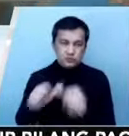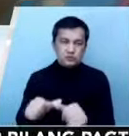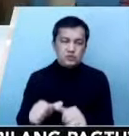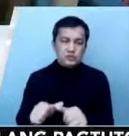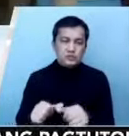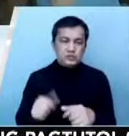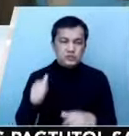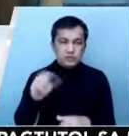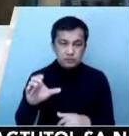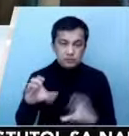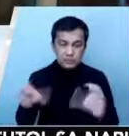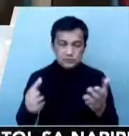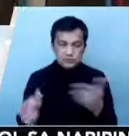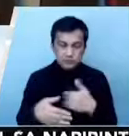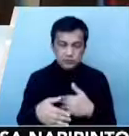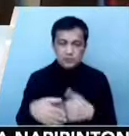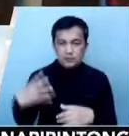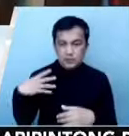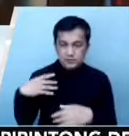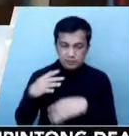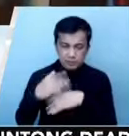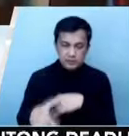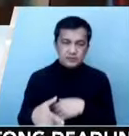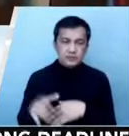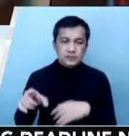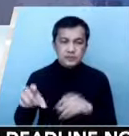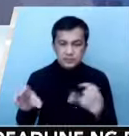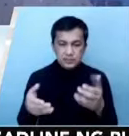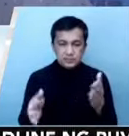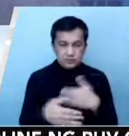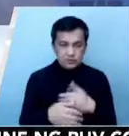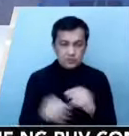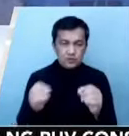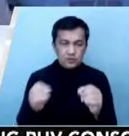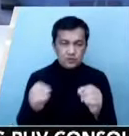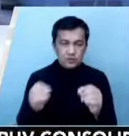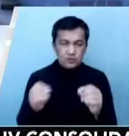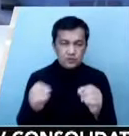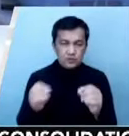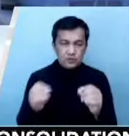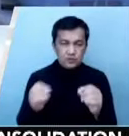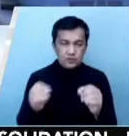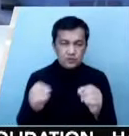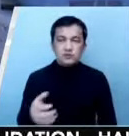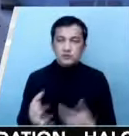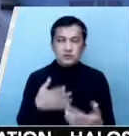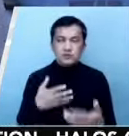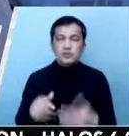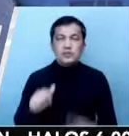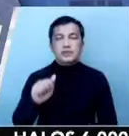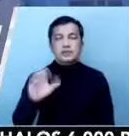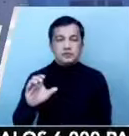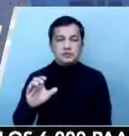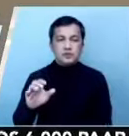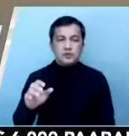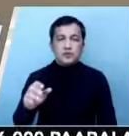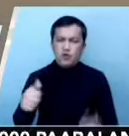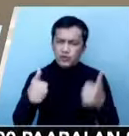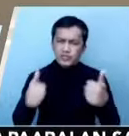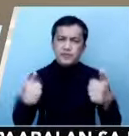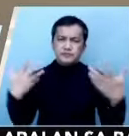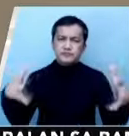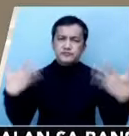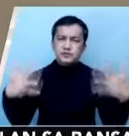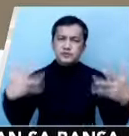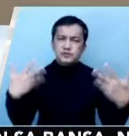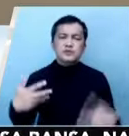pinaghihintay ang mga maaga. Ang mga classroom namang walang aircon? Kahit po sila walang aircon, well-ventilated naman po siya. So may